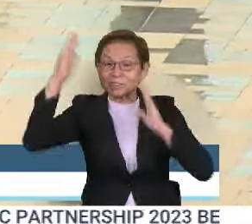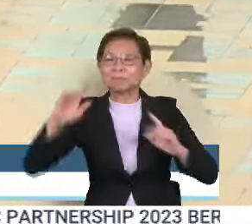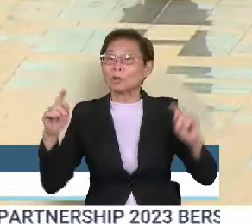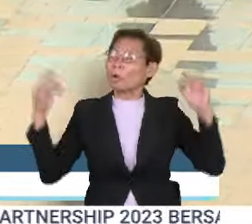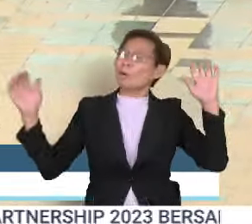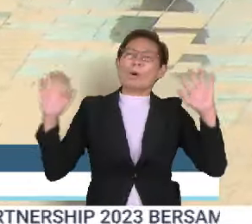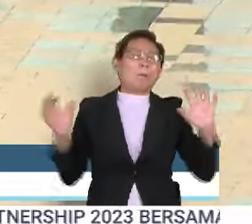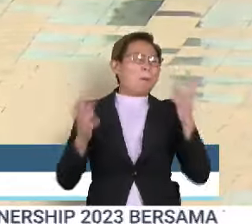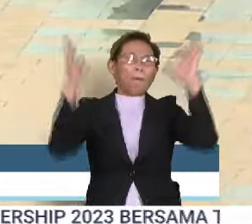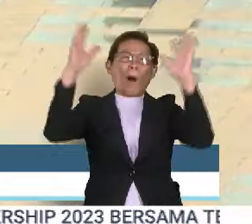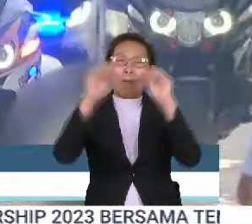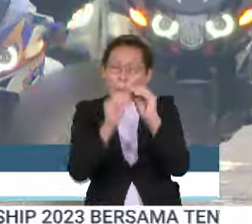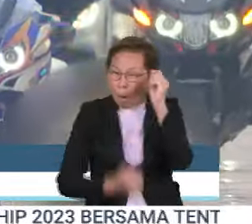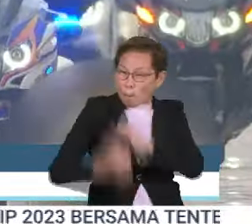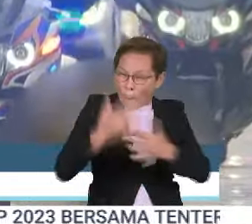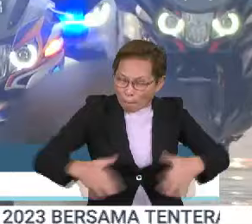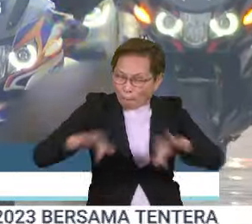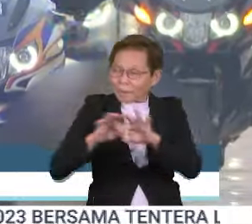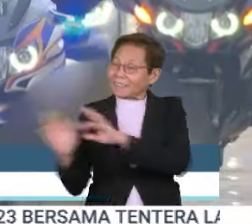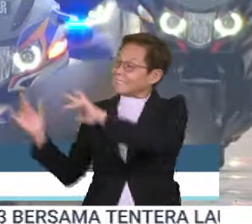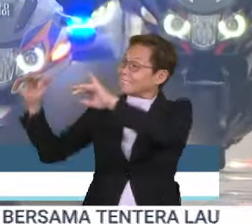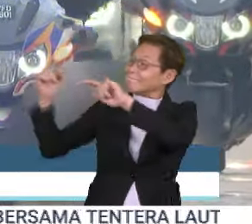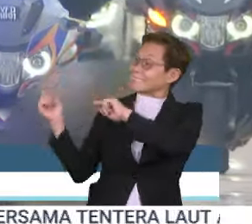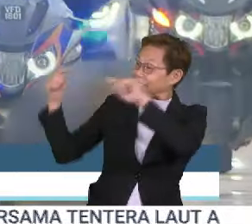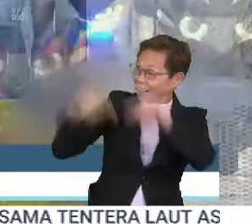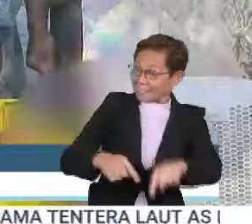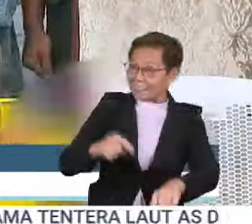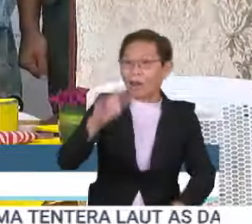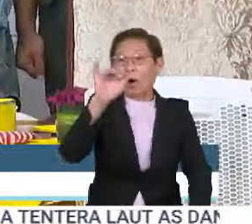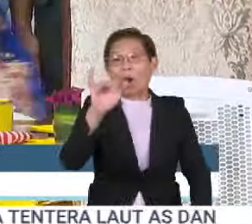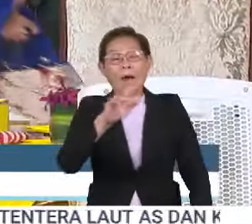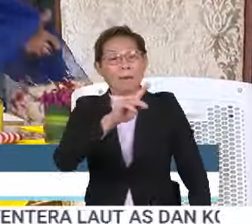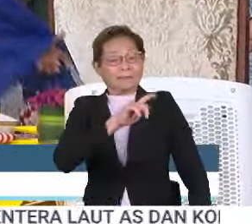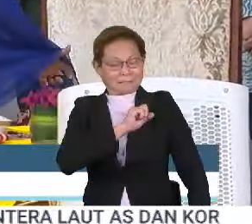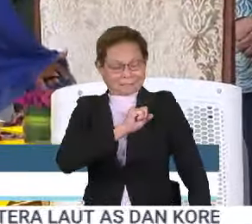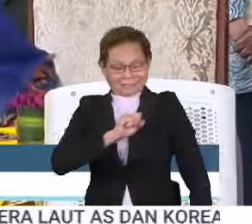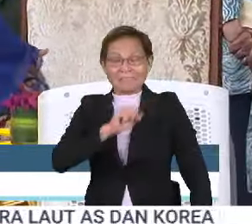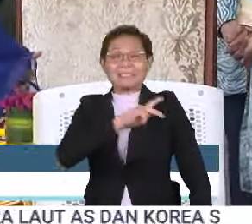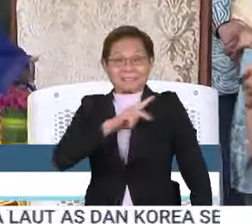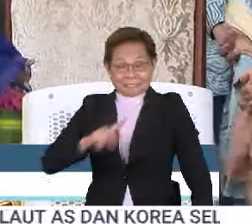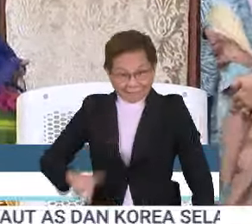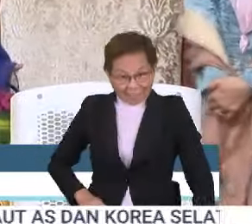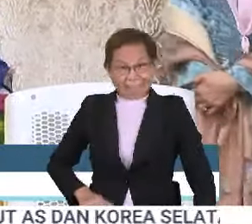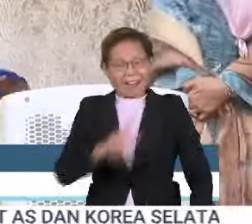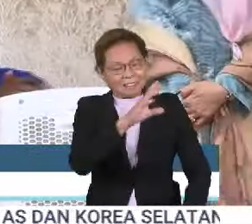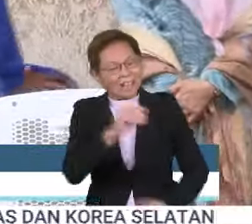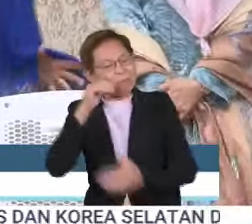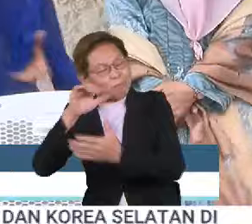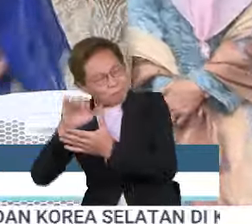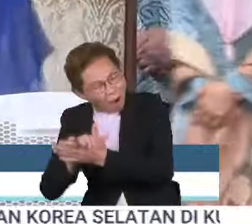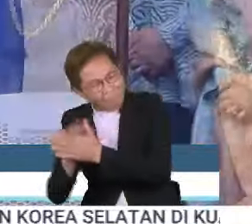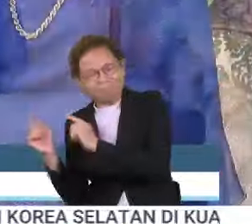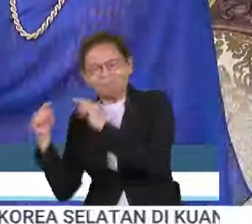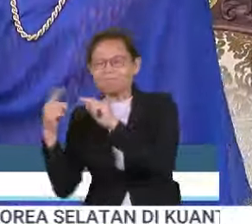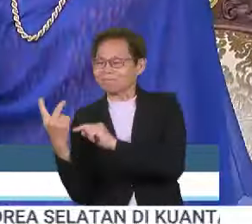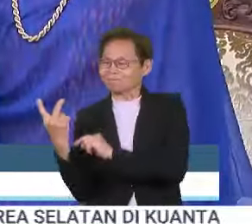Sambutan lebih bermakna dengan keberangkatan yang di-Pertuan Agong Al-Sultan Abdullah Riayatuddin Al-Mustafa Bilashah dan Raja